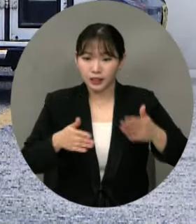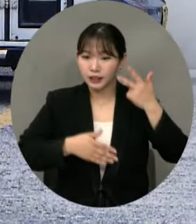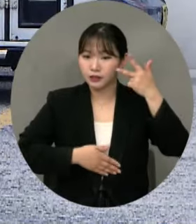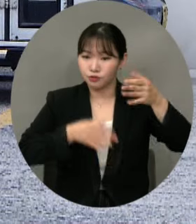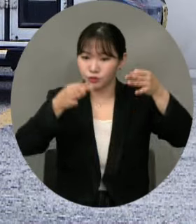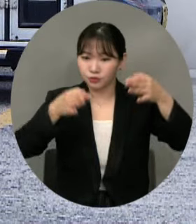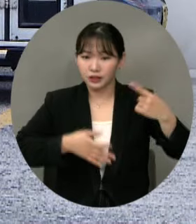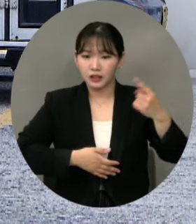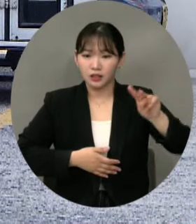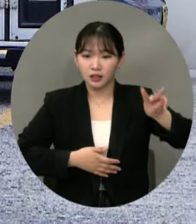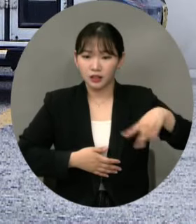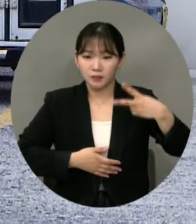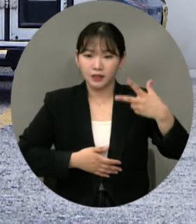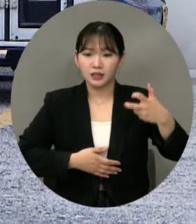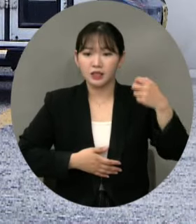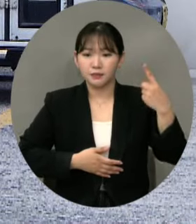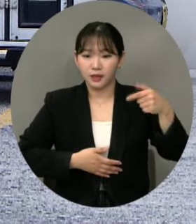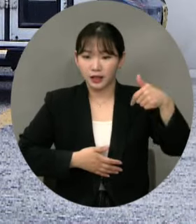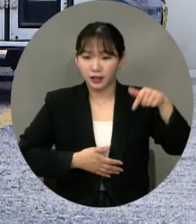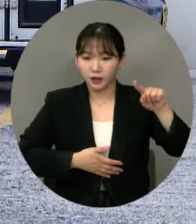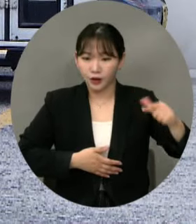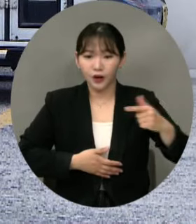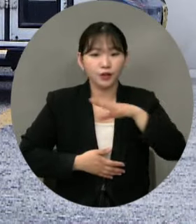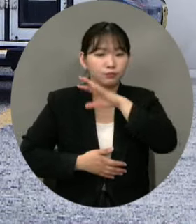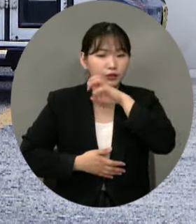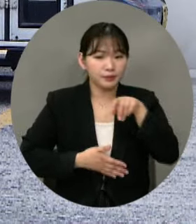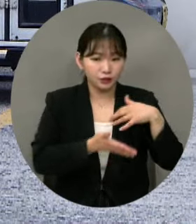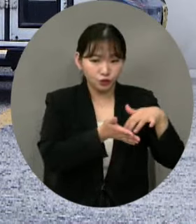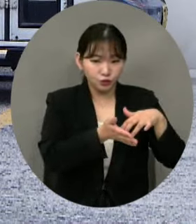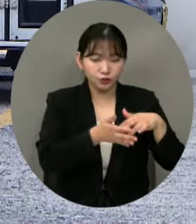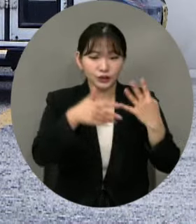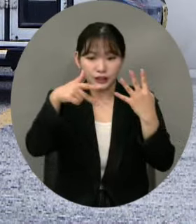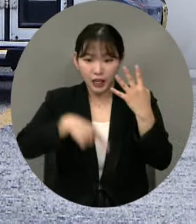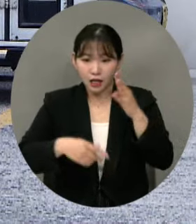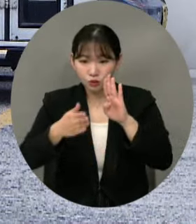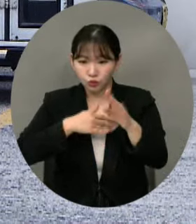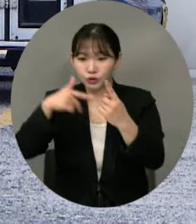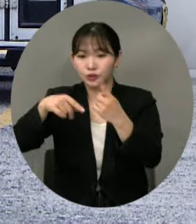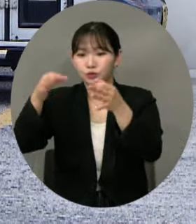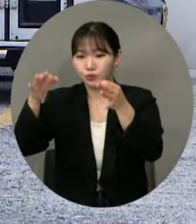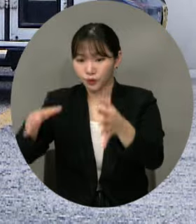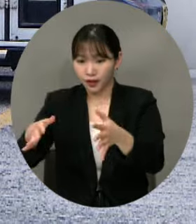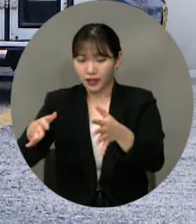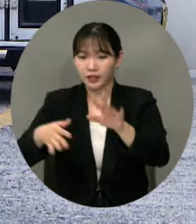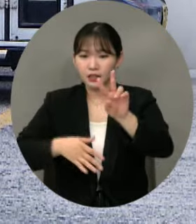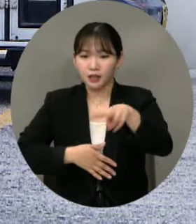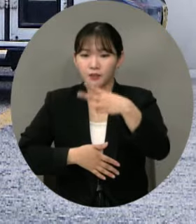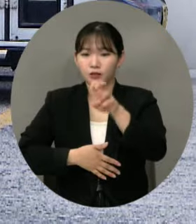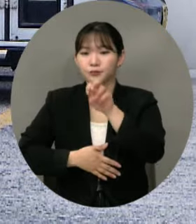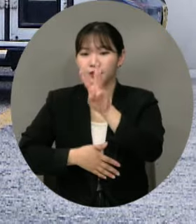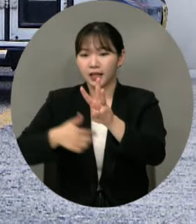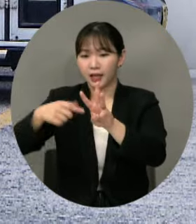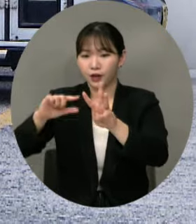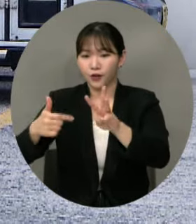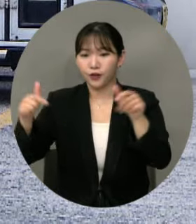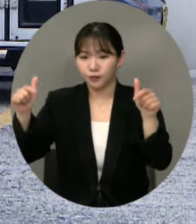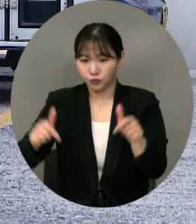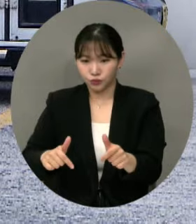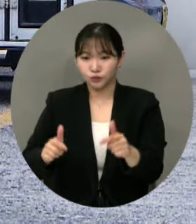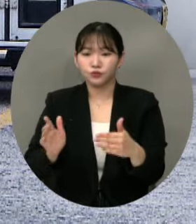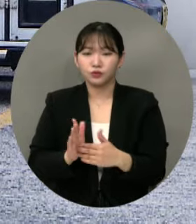동안 1,271건이었던 민원은 본격 시행 4주 뒤 일주일 동안에는 223건으로